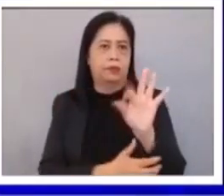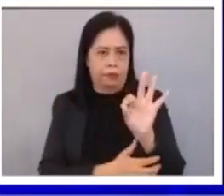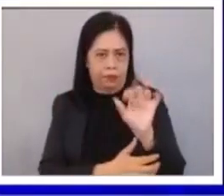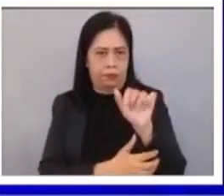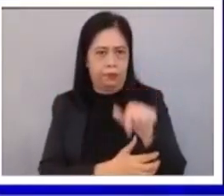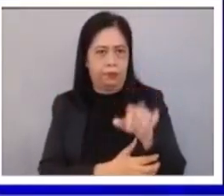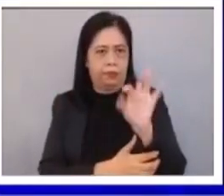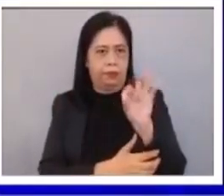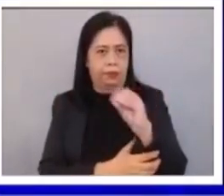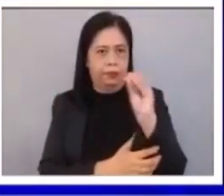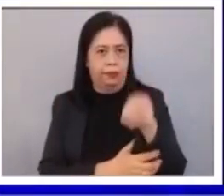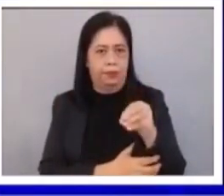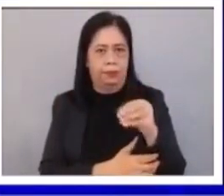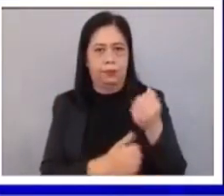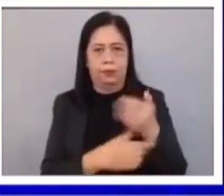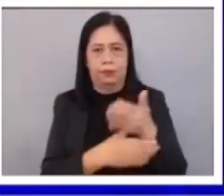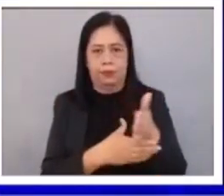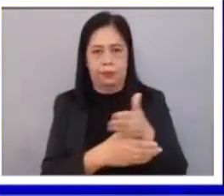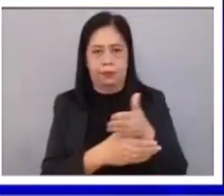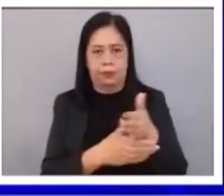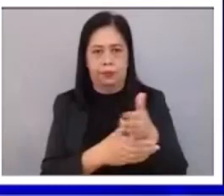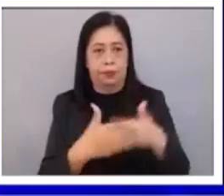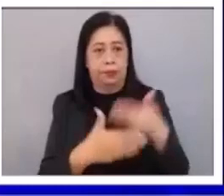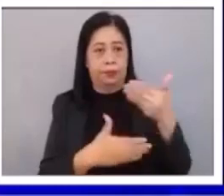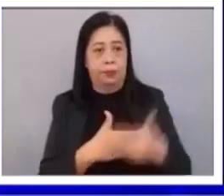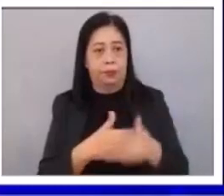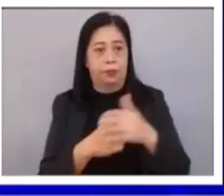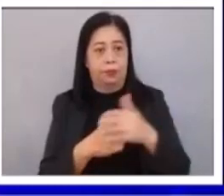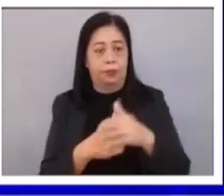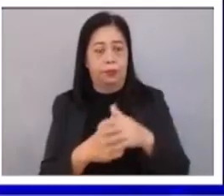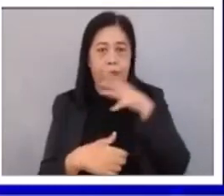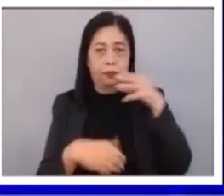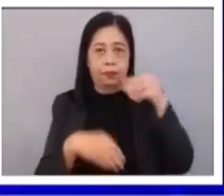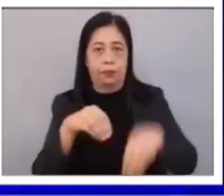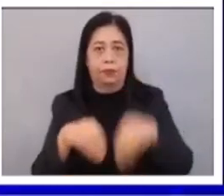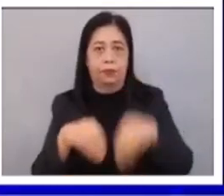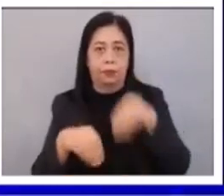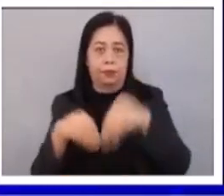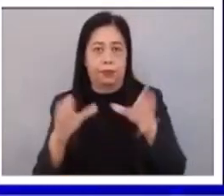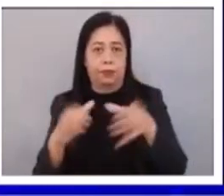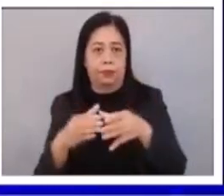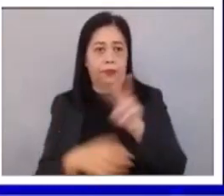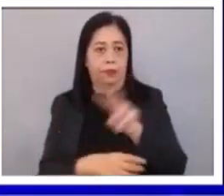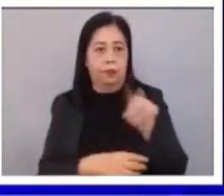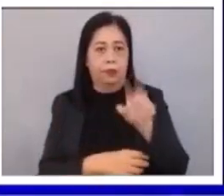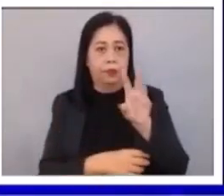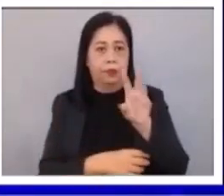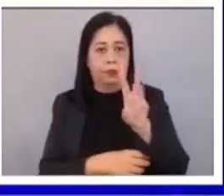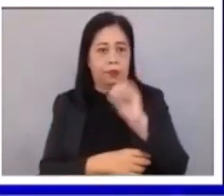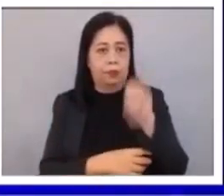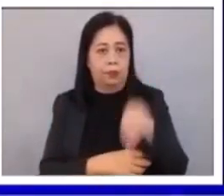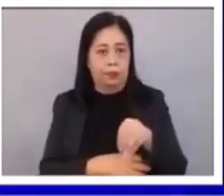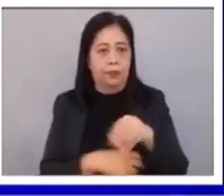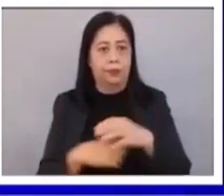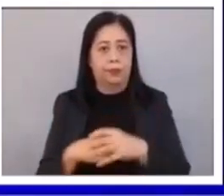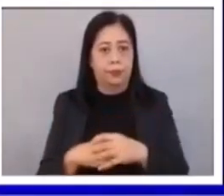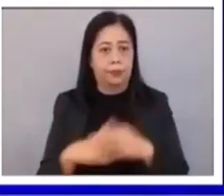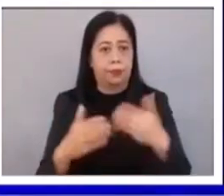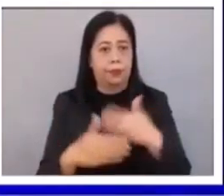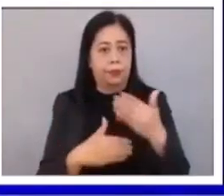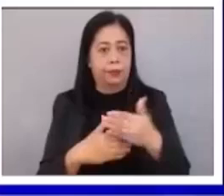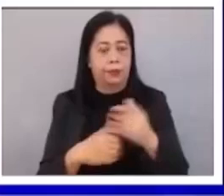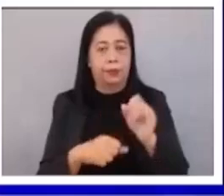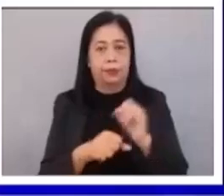59.9% share. Kasunod nito ang agriculture sector na may 22.6% share, habang ang industry